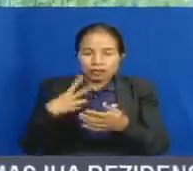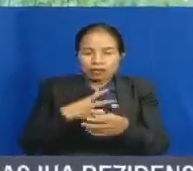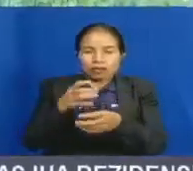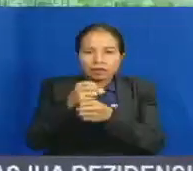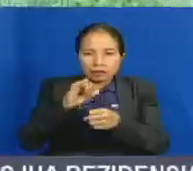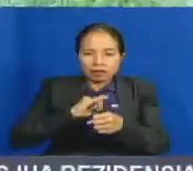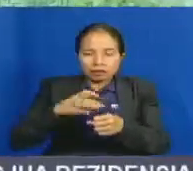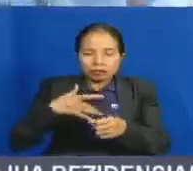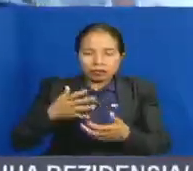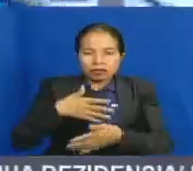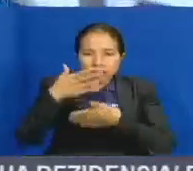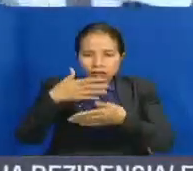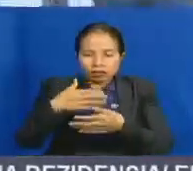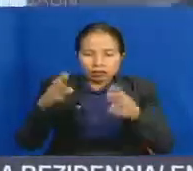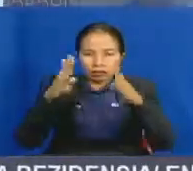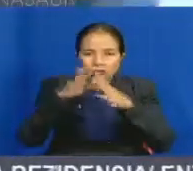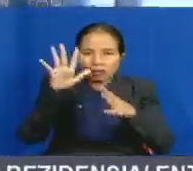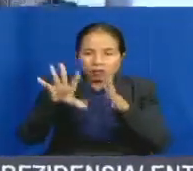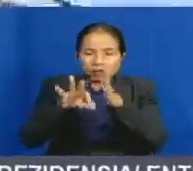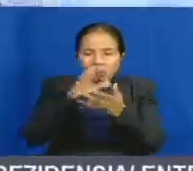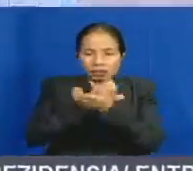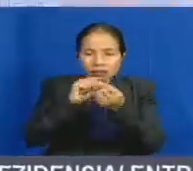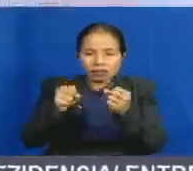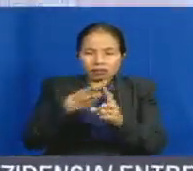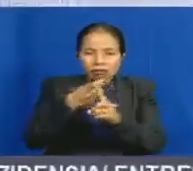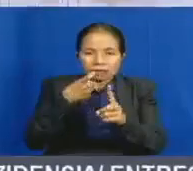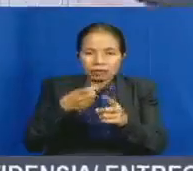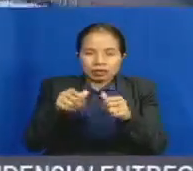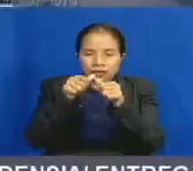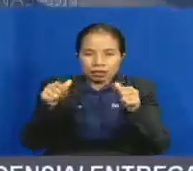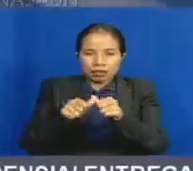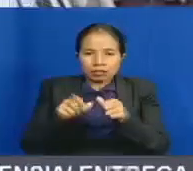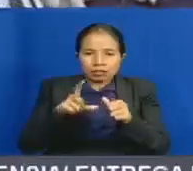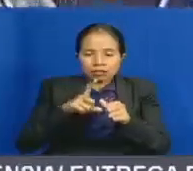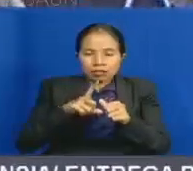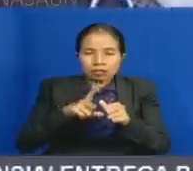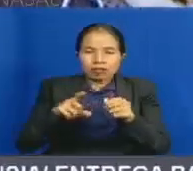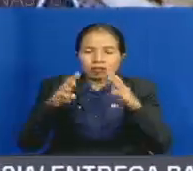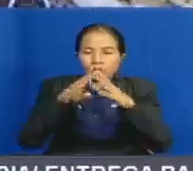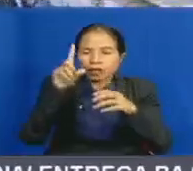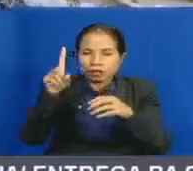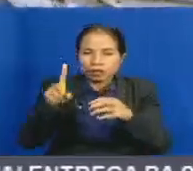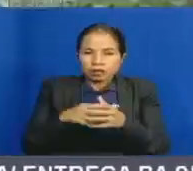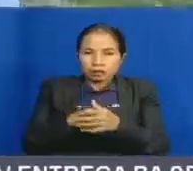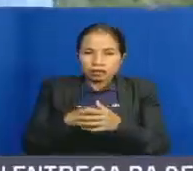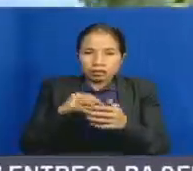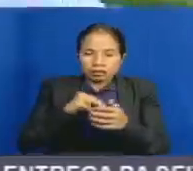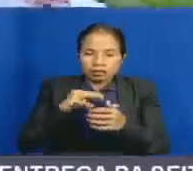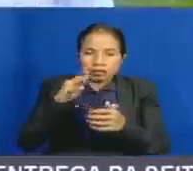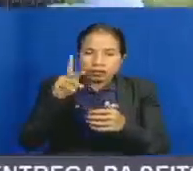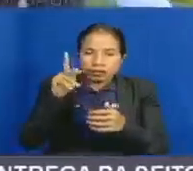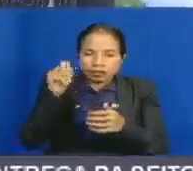sente contente. Uma lima nebehetan estragos compostos i aldea Lisaico i uma ida, aldea Manquibia uma